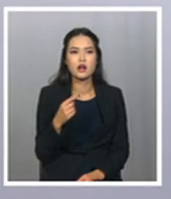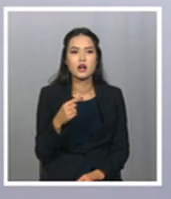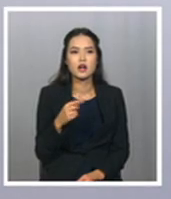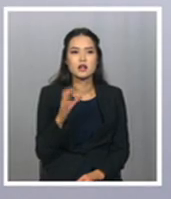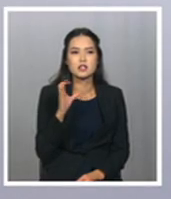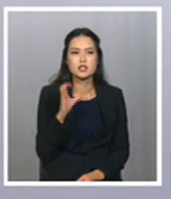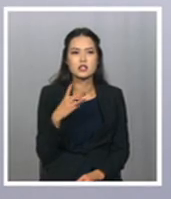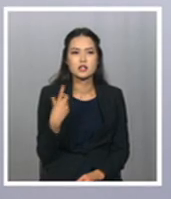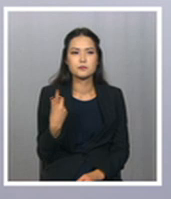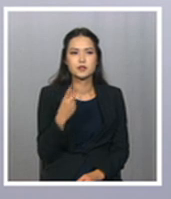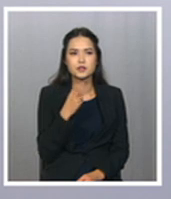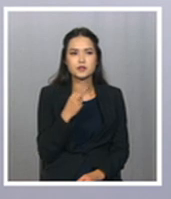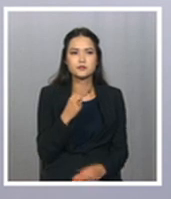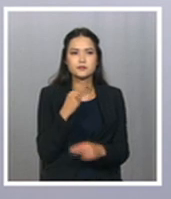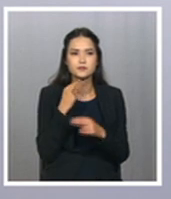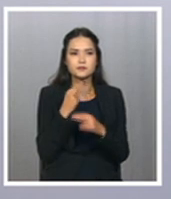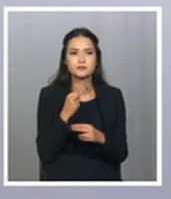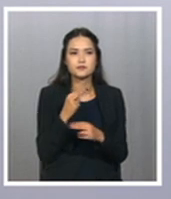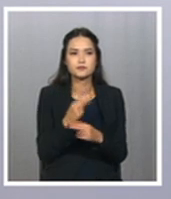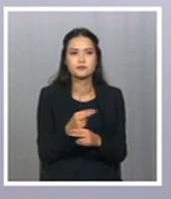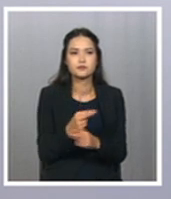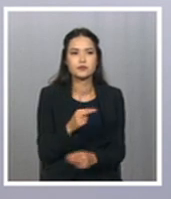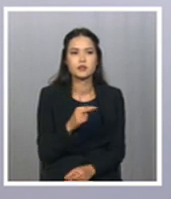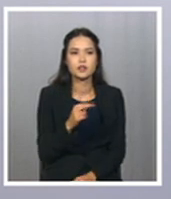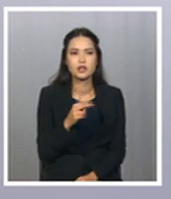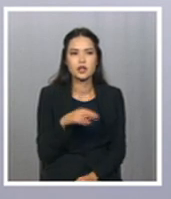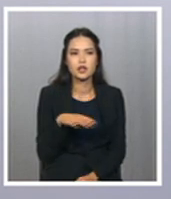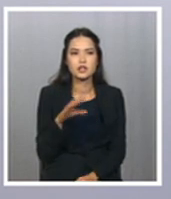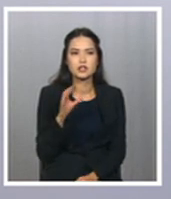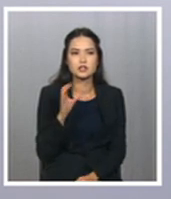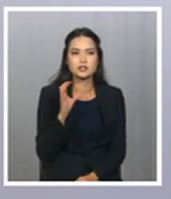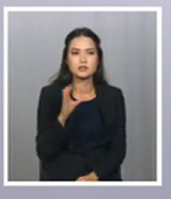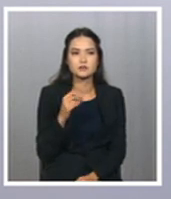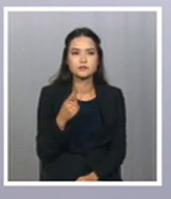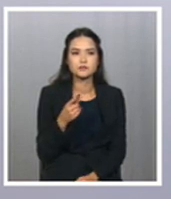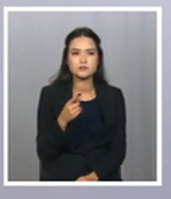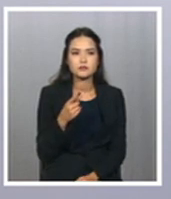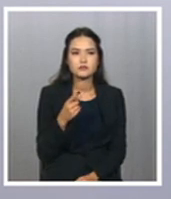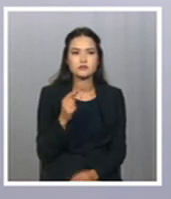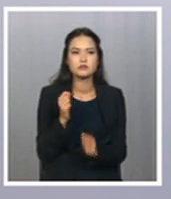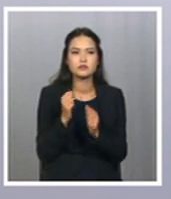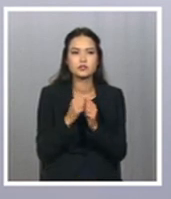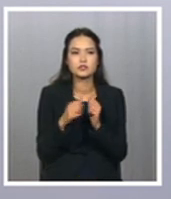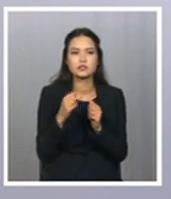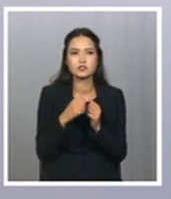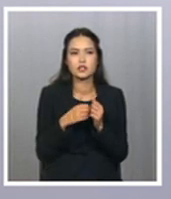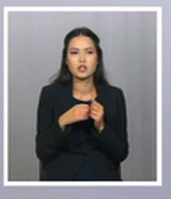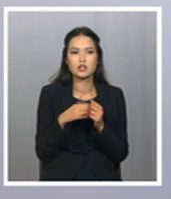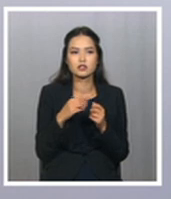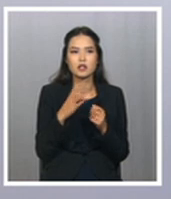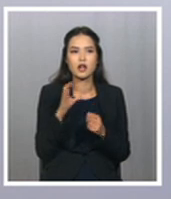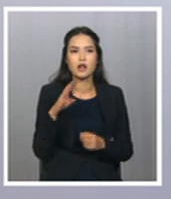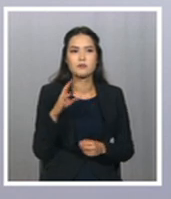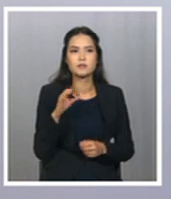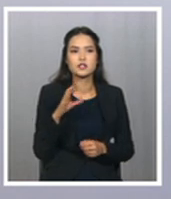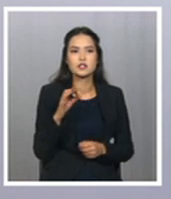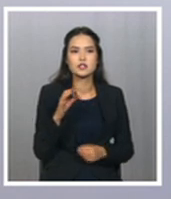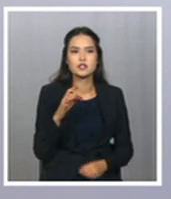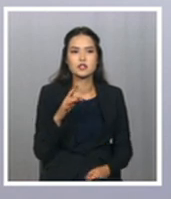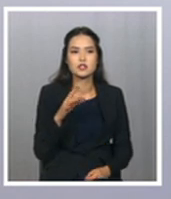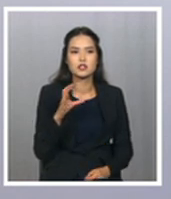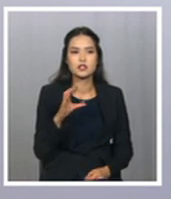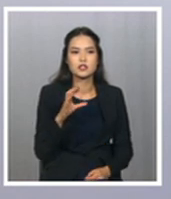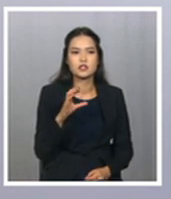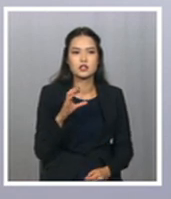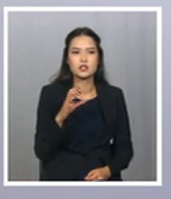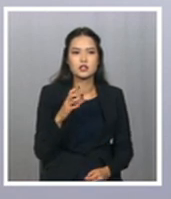қарайық. C1 нүктесі бізде OX, Z жастығында жатыр. Және оның абсциссасы 1-ге тең,